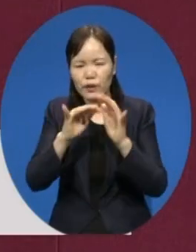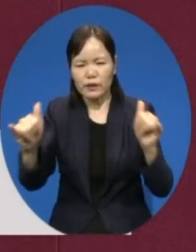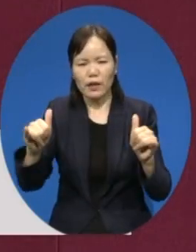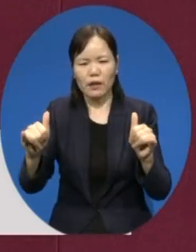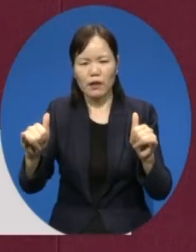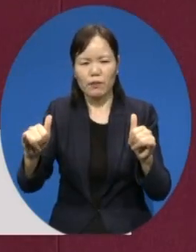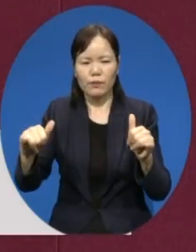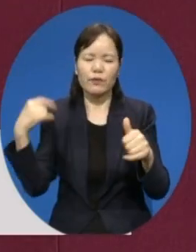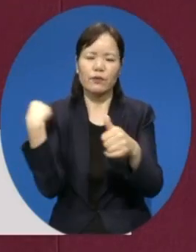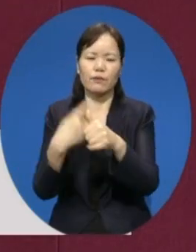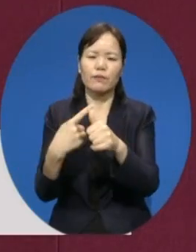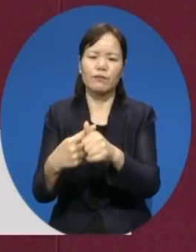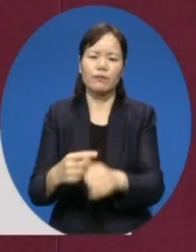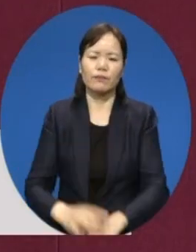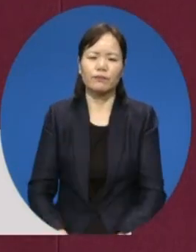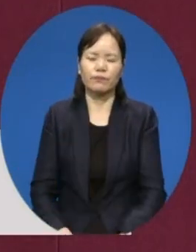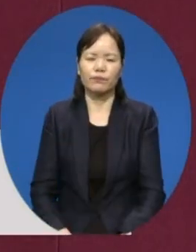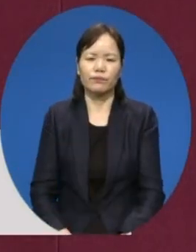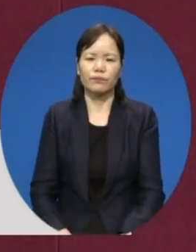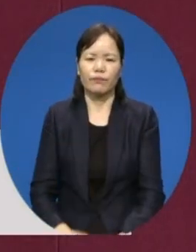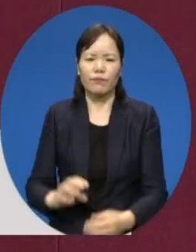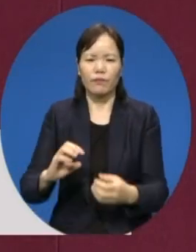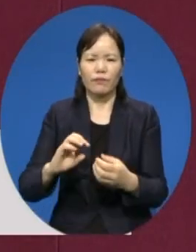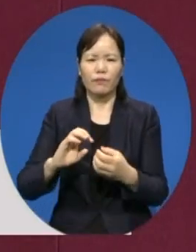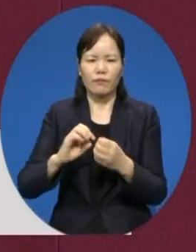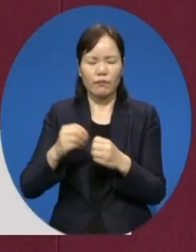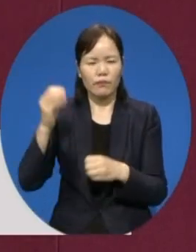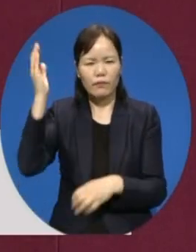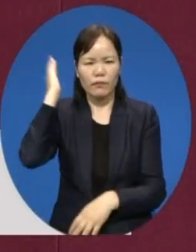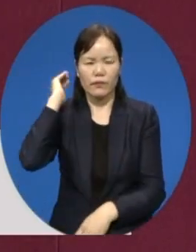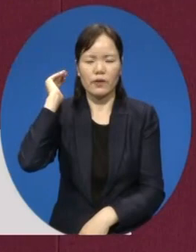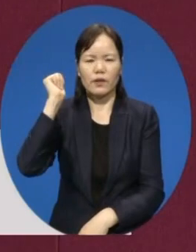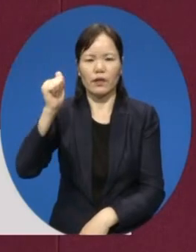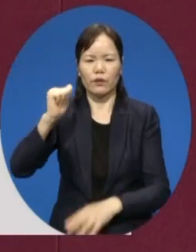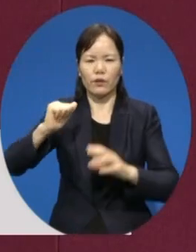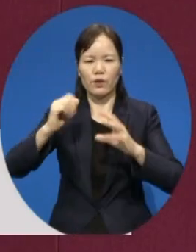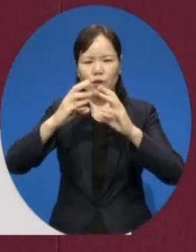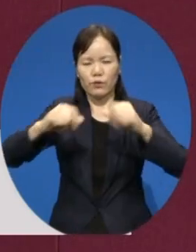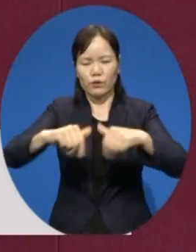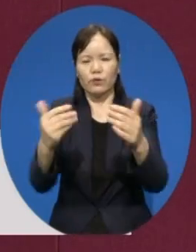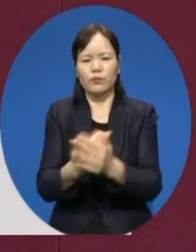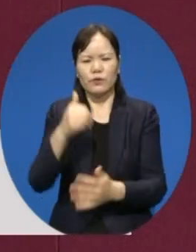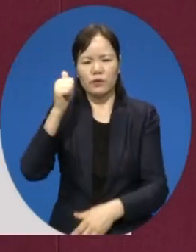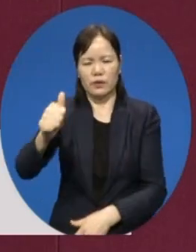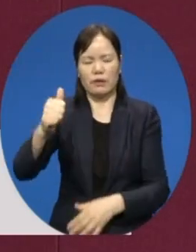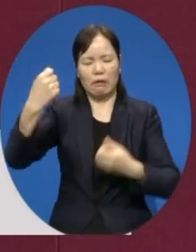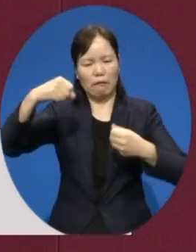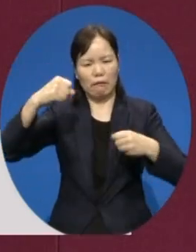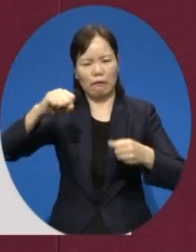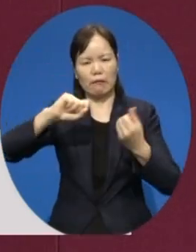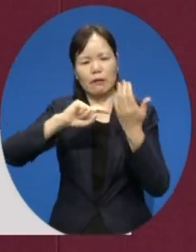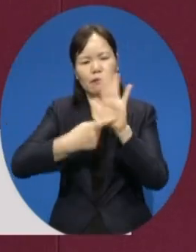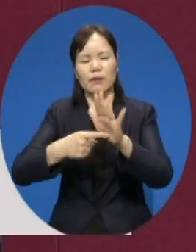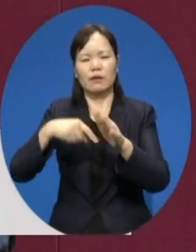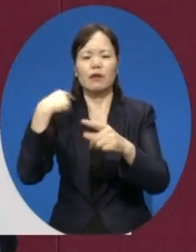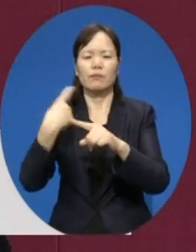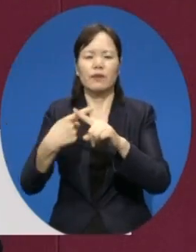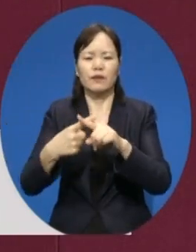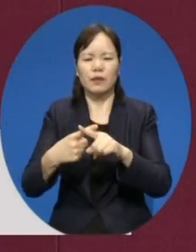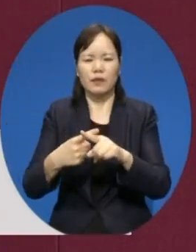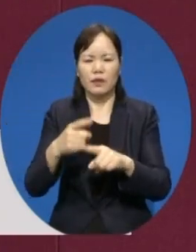몰아붙였습니다. 엉뚱하게도 대통령 국토부 장관이 주연이 돼서 연극했습니다.